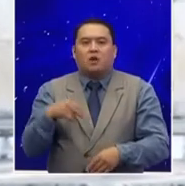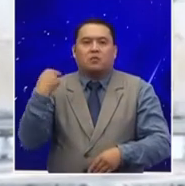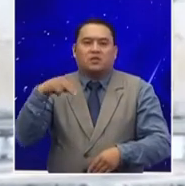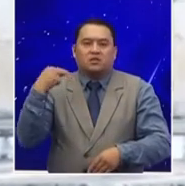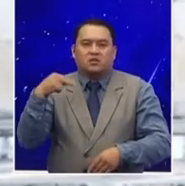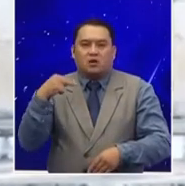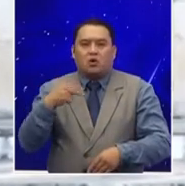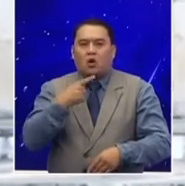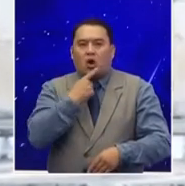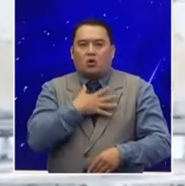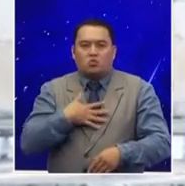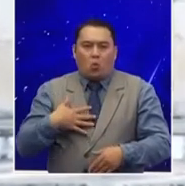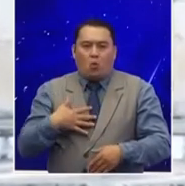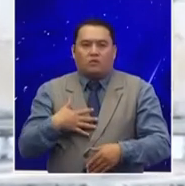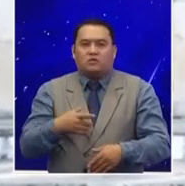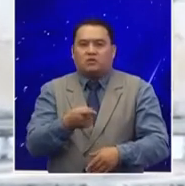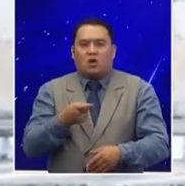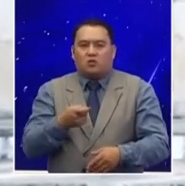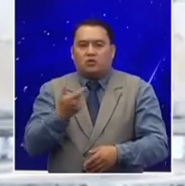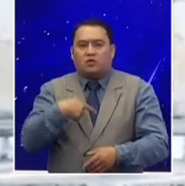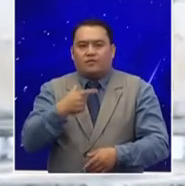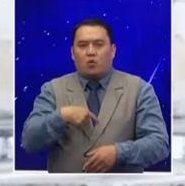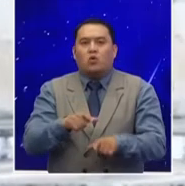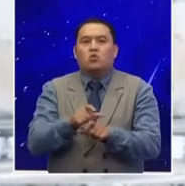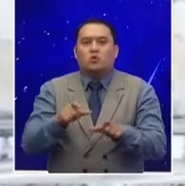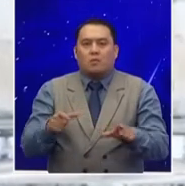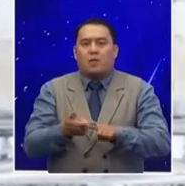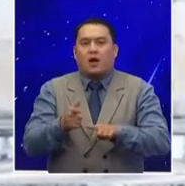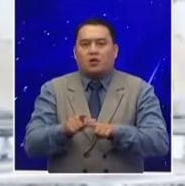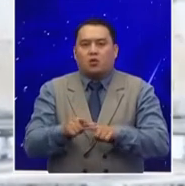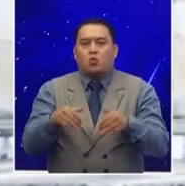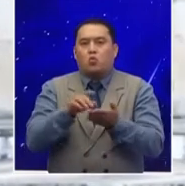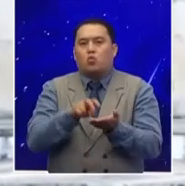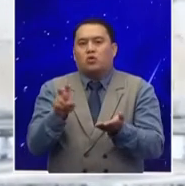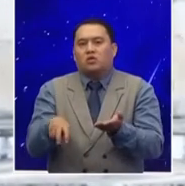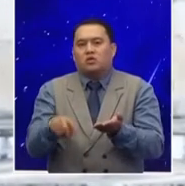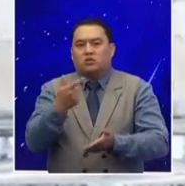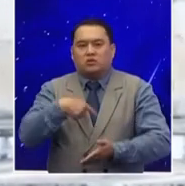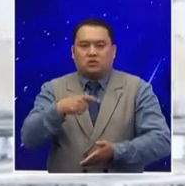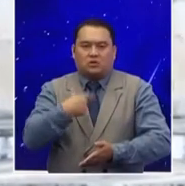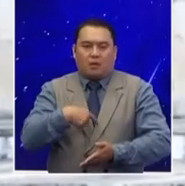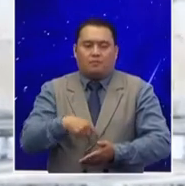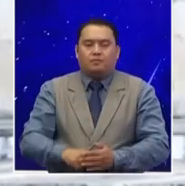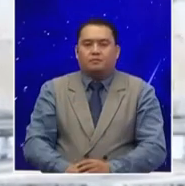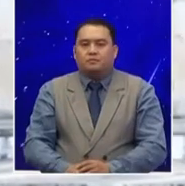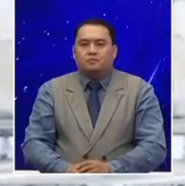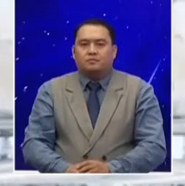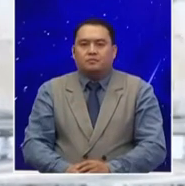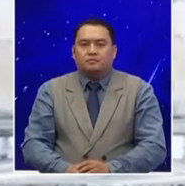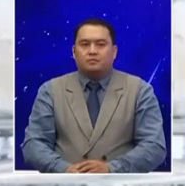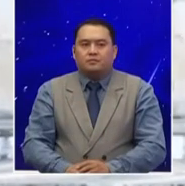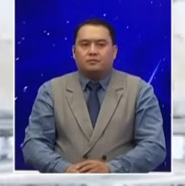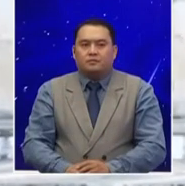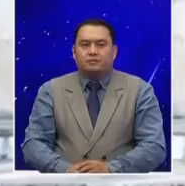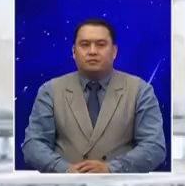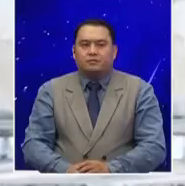президент, проливший кровь и стрелявший в собственных граждан. Поэтому принял решение уйти в отставку», отмечается в сообщении.